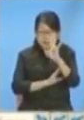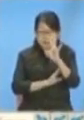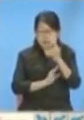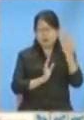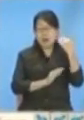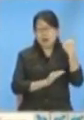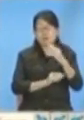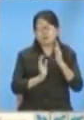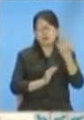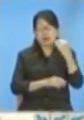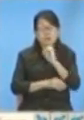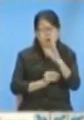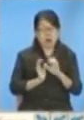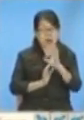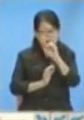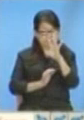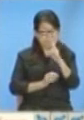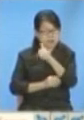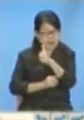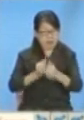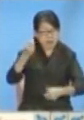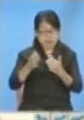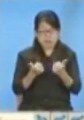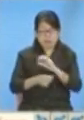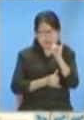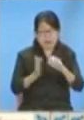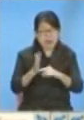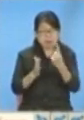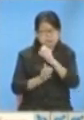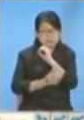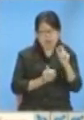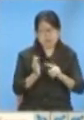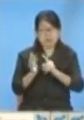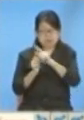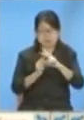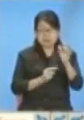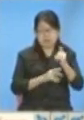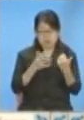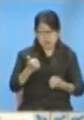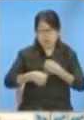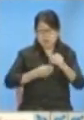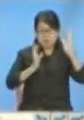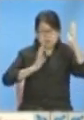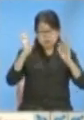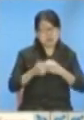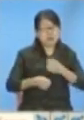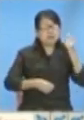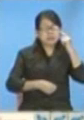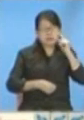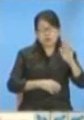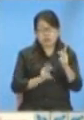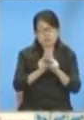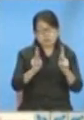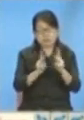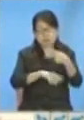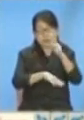นก่อนวินิจฉัยไว้เนี่ยยังไม่ได้พูดนะครับที่พูดนี้เป็นเรื่องที่เพื่อนต้องการจะ แสดงความคิดเห็นต่อความคิดเห็นของประธานกร